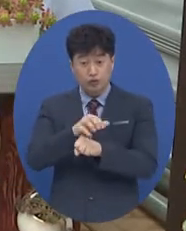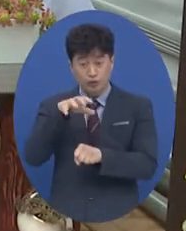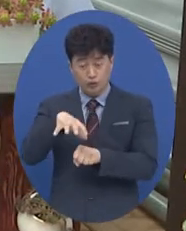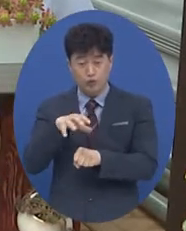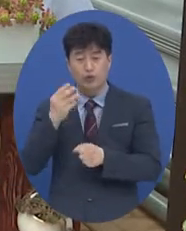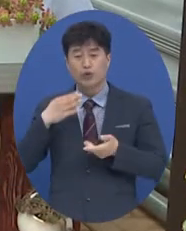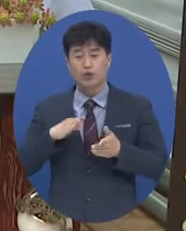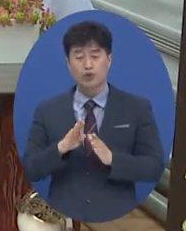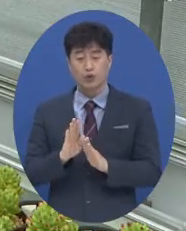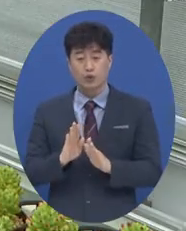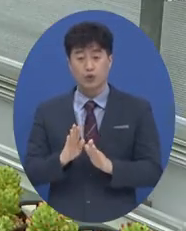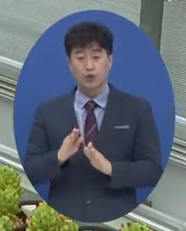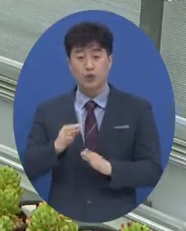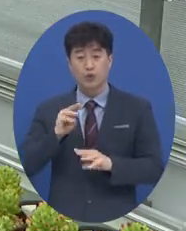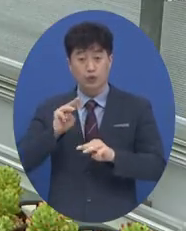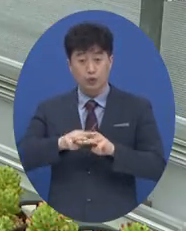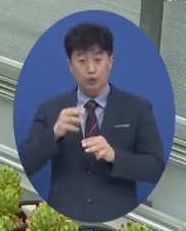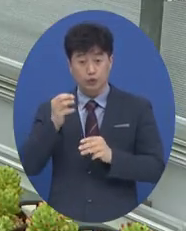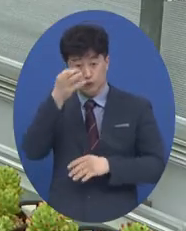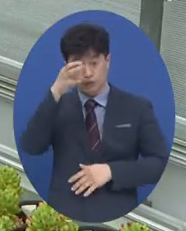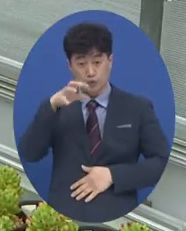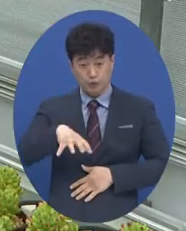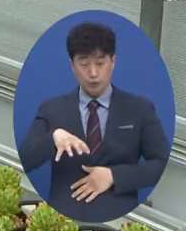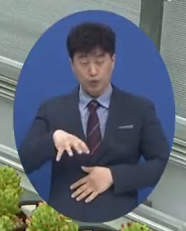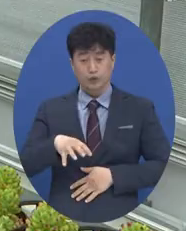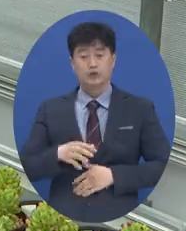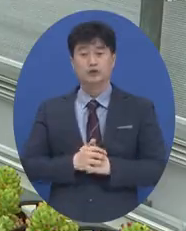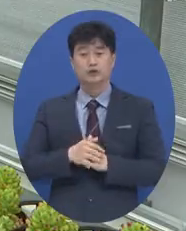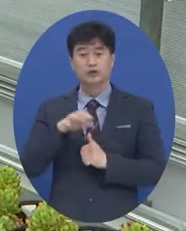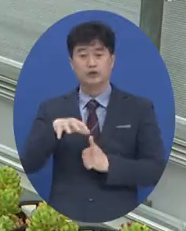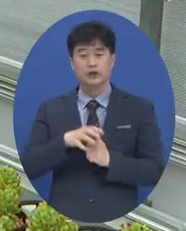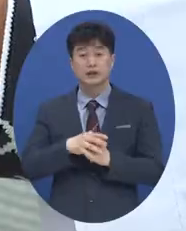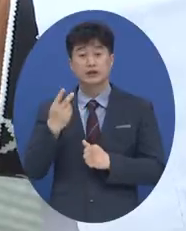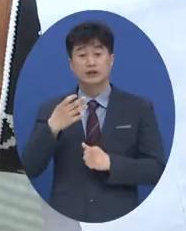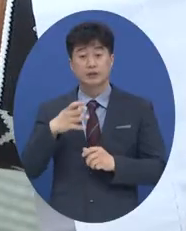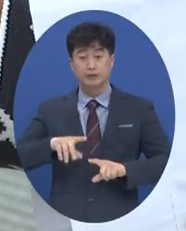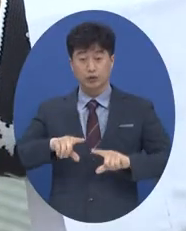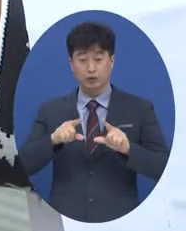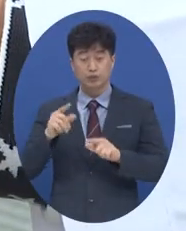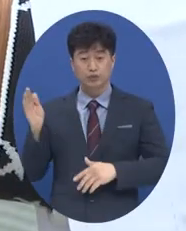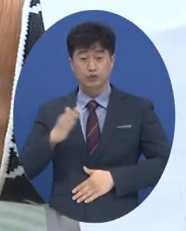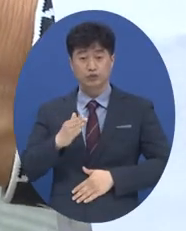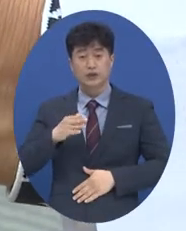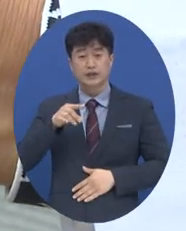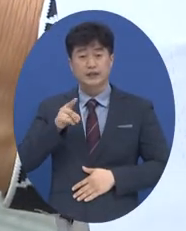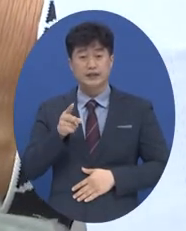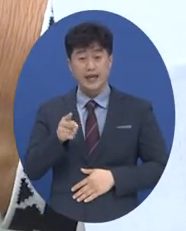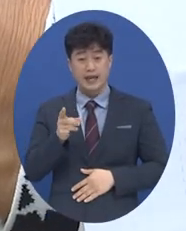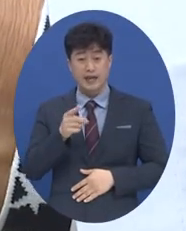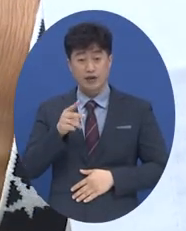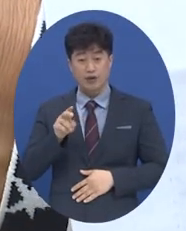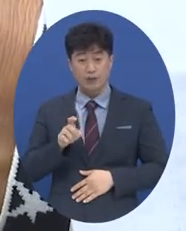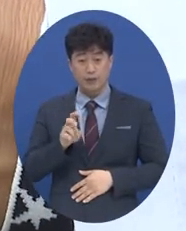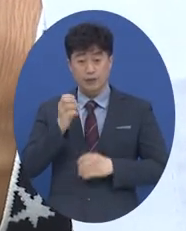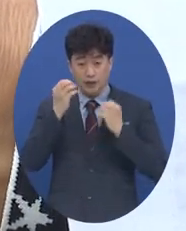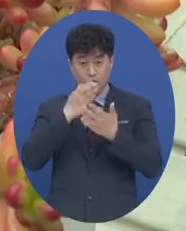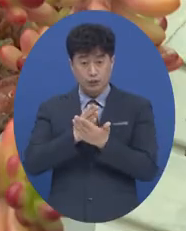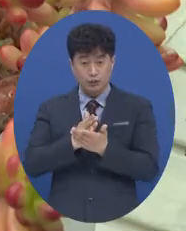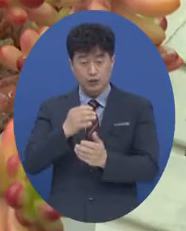농업기술원 선인장 다육식물 연구소는 2013년부터 다육식물 중 세덤 신품종 개발이 시작